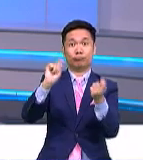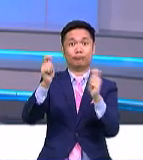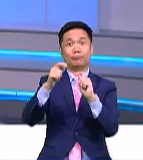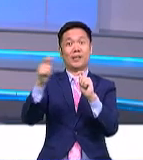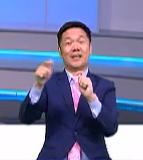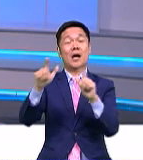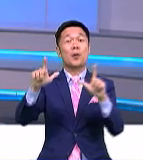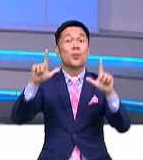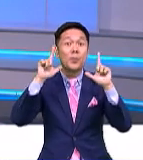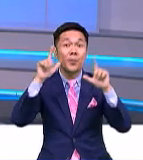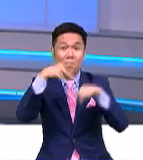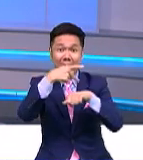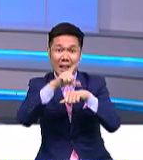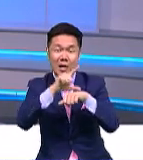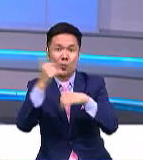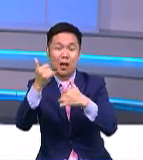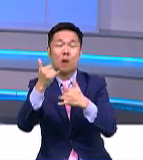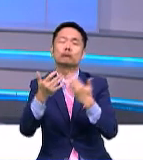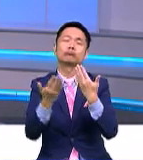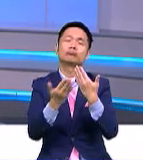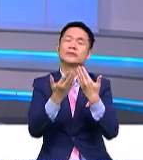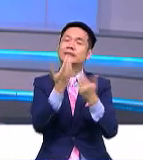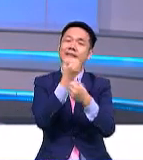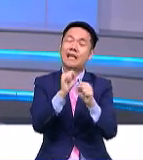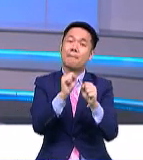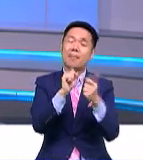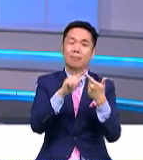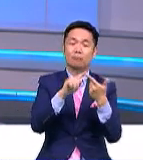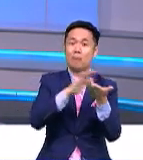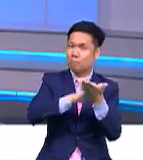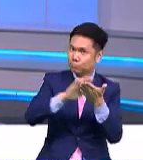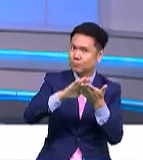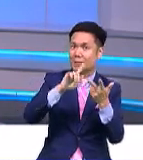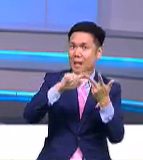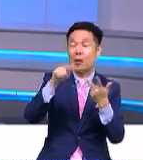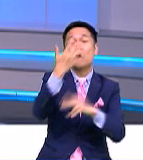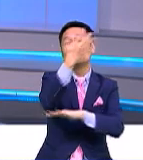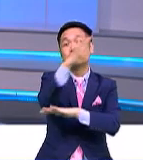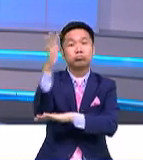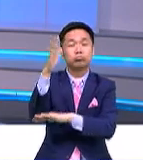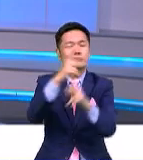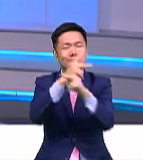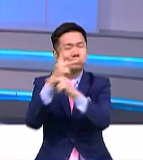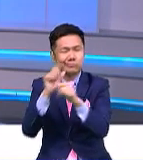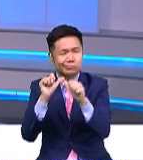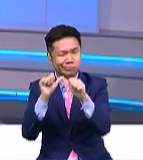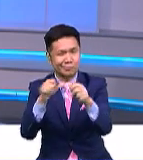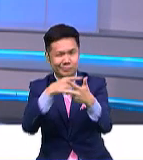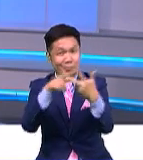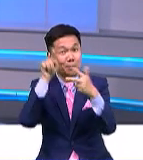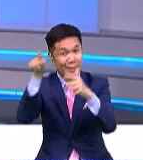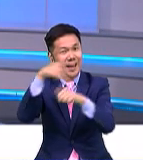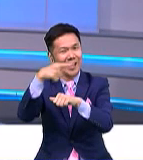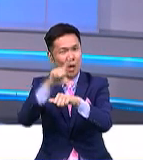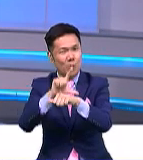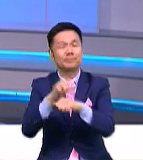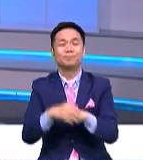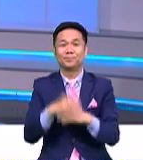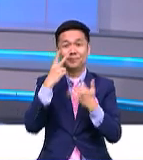Langkawi sebagai destinasi pelancongan yang selamat, bersih dan lestari. Wartawan Muhammad Najib menyaksikan inisiatif